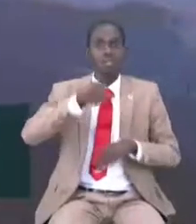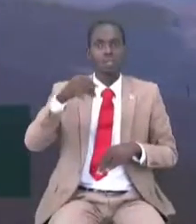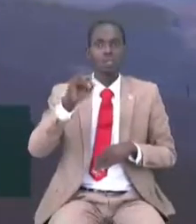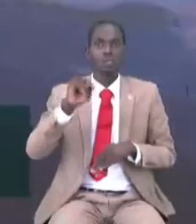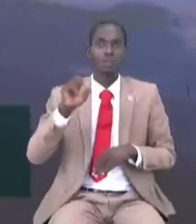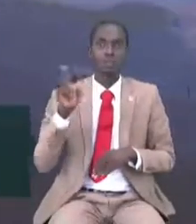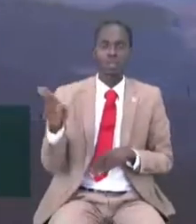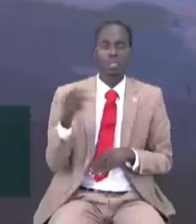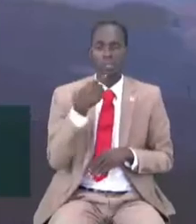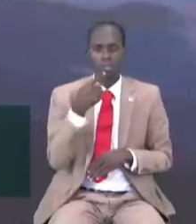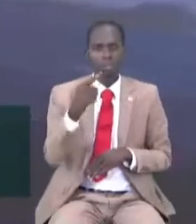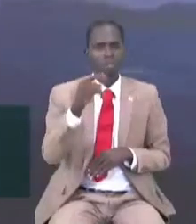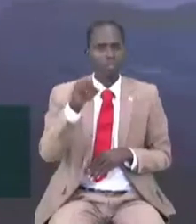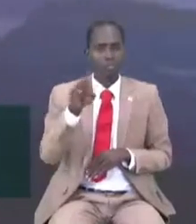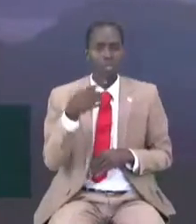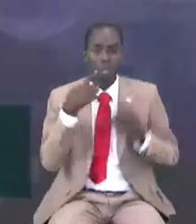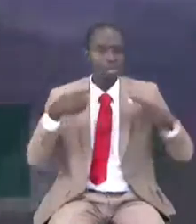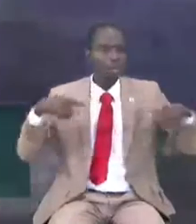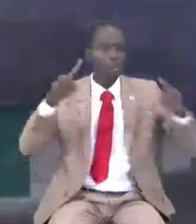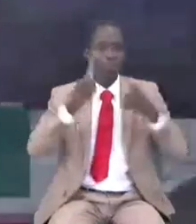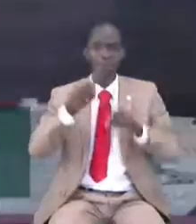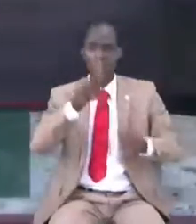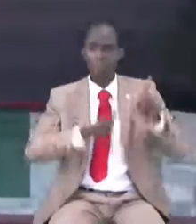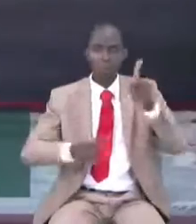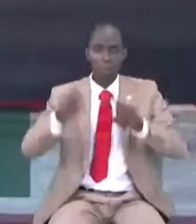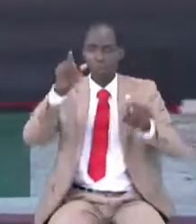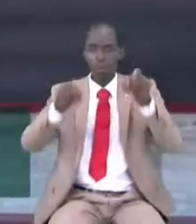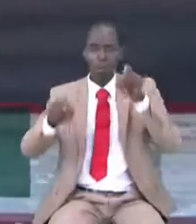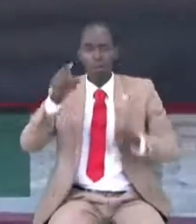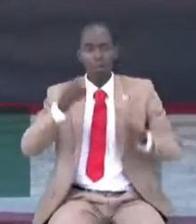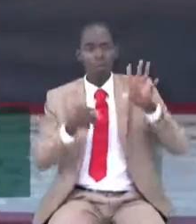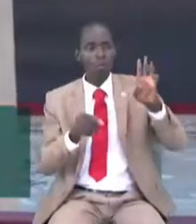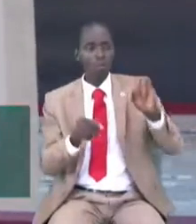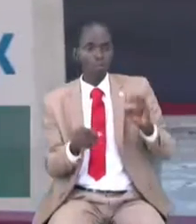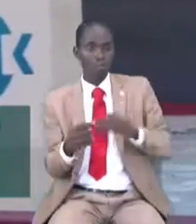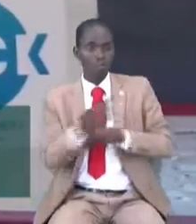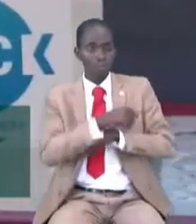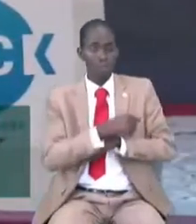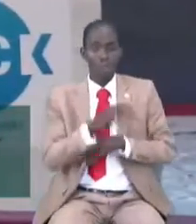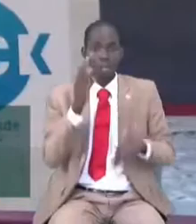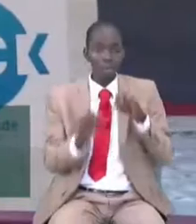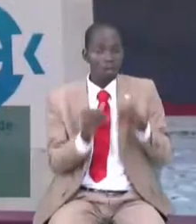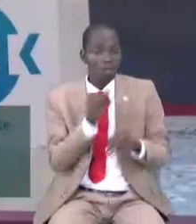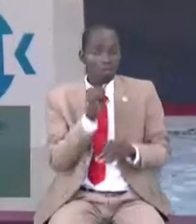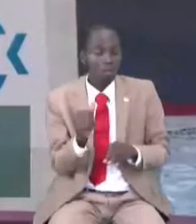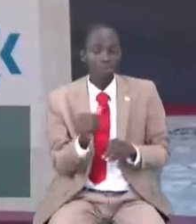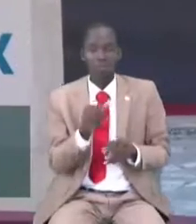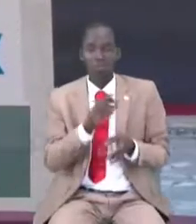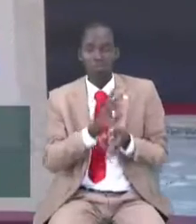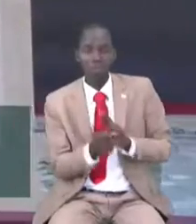est détruite. S'il n'y a pas de repentance. Quelle est réellement la pensée de Dieu?